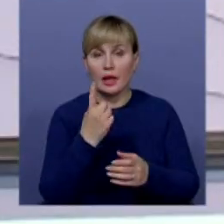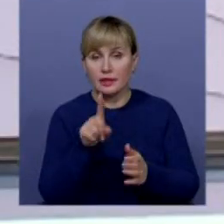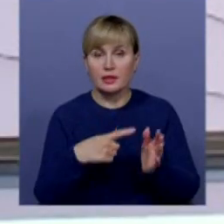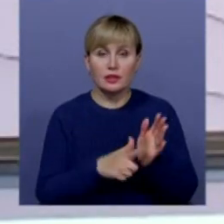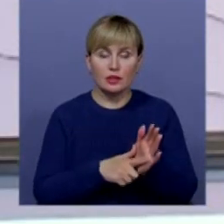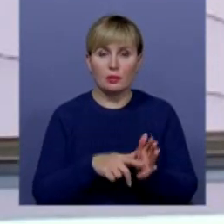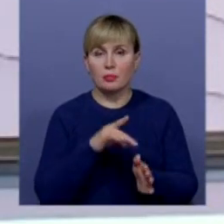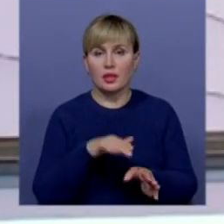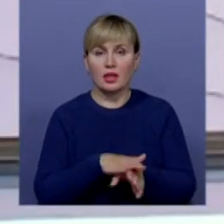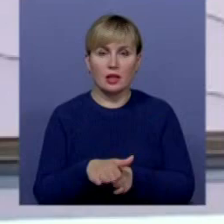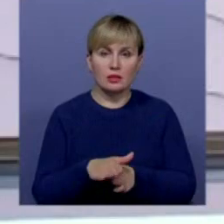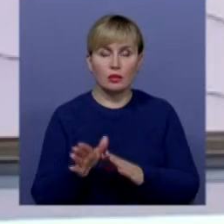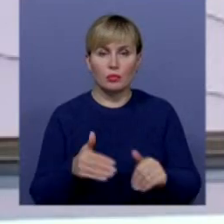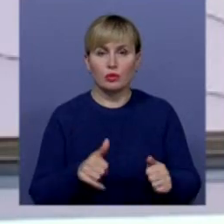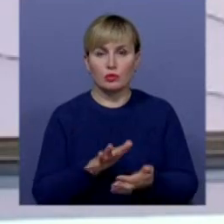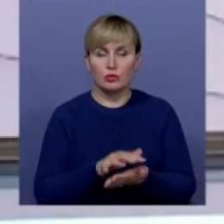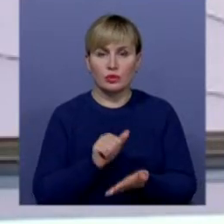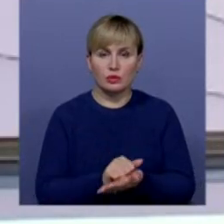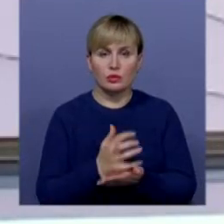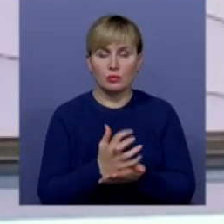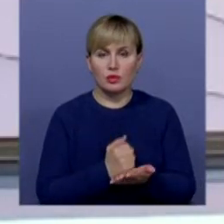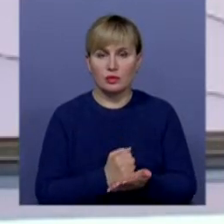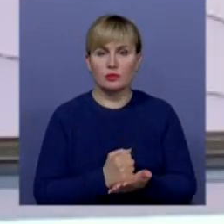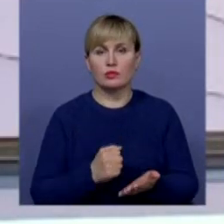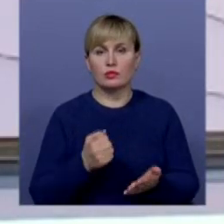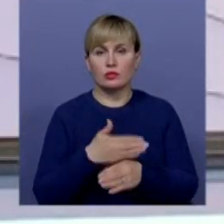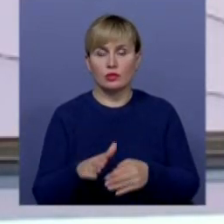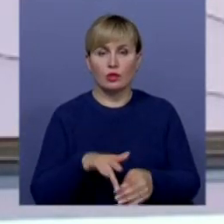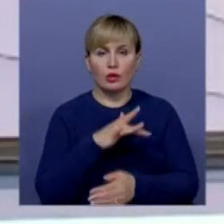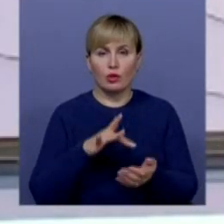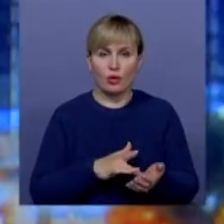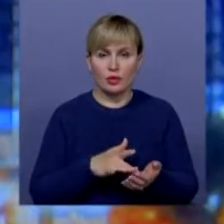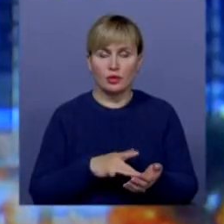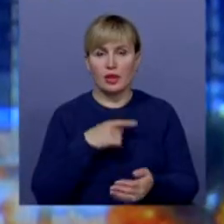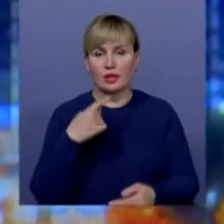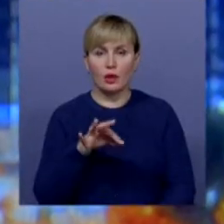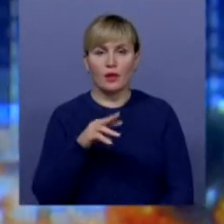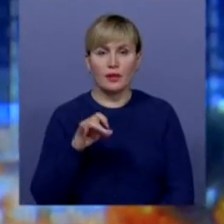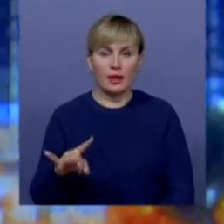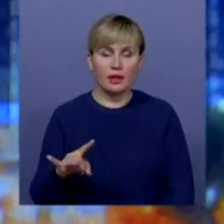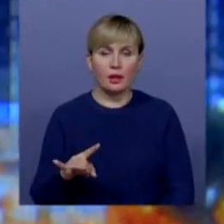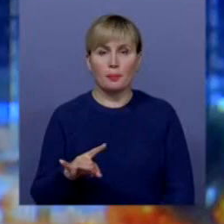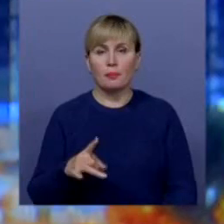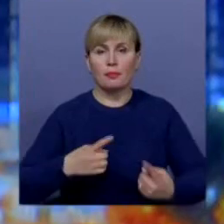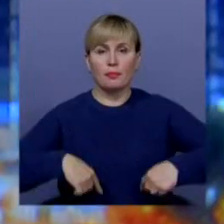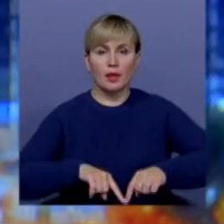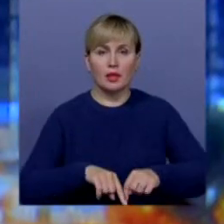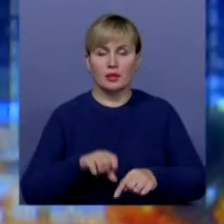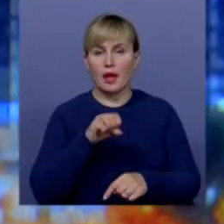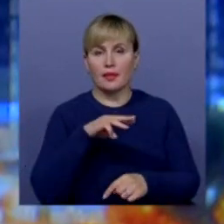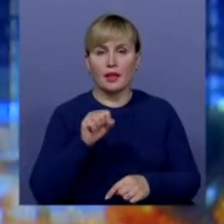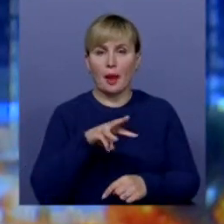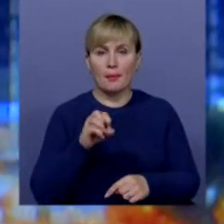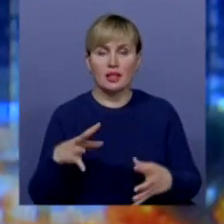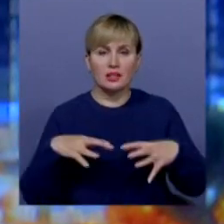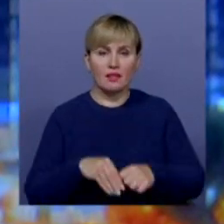при реализации лома металлов после утилизации боевых припасов в войсковых частях города Арысь и Отар. Палата предпринимателей «Атамикен»